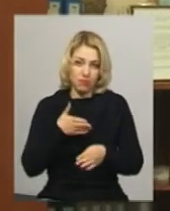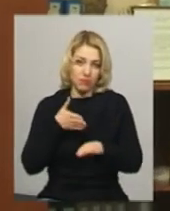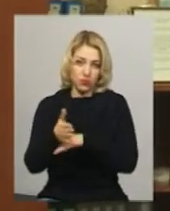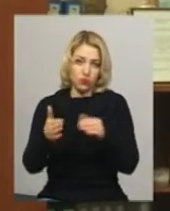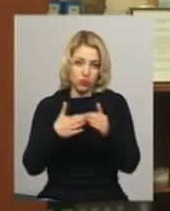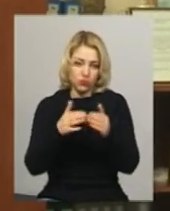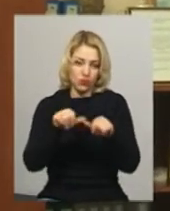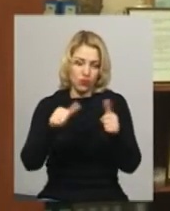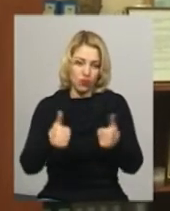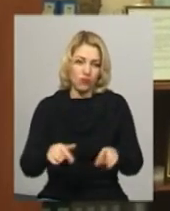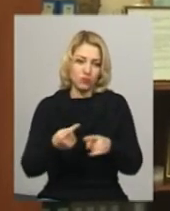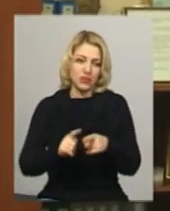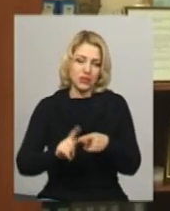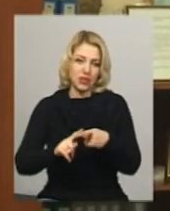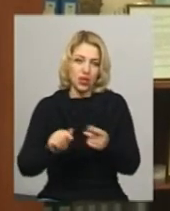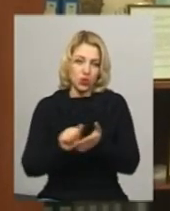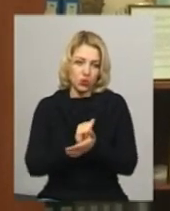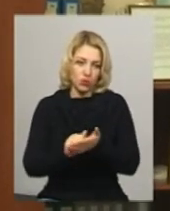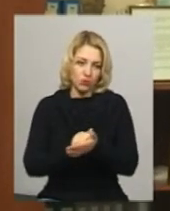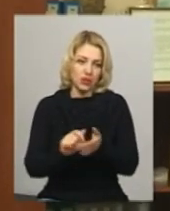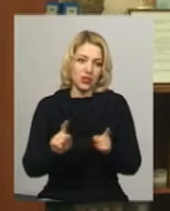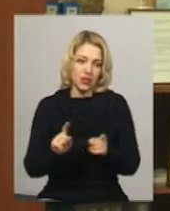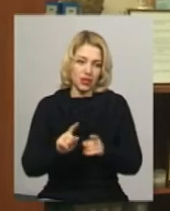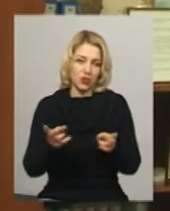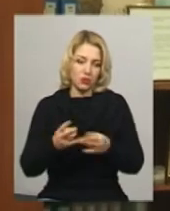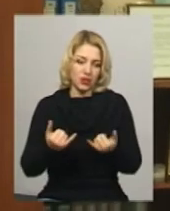і оформимо ці документи, які необхідні нам.